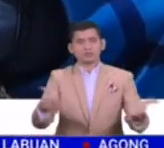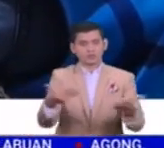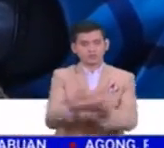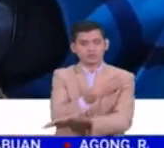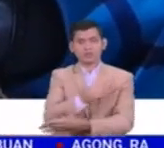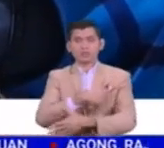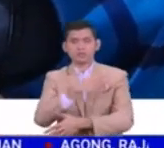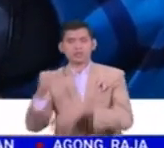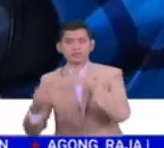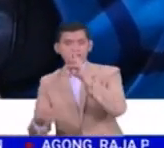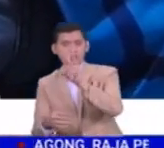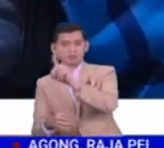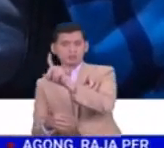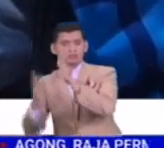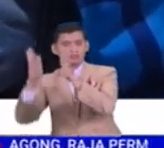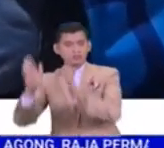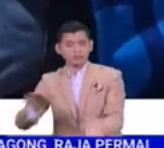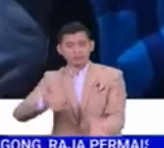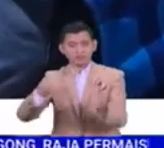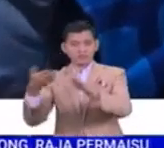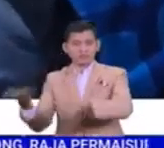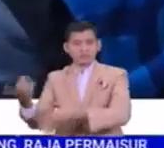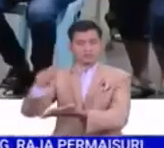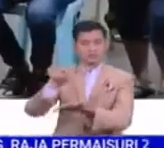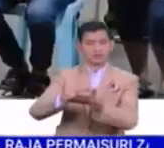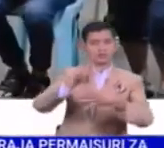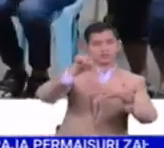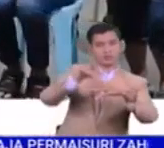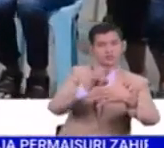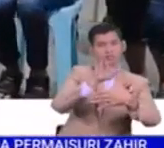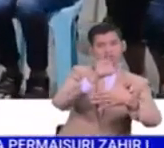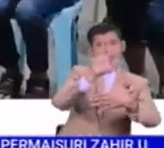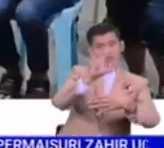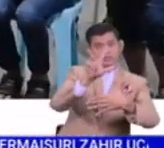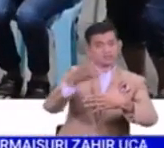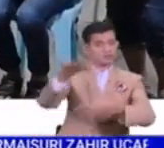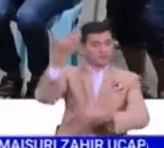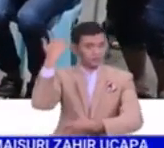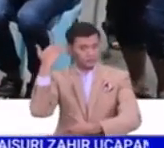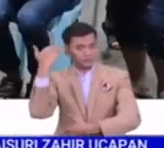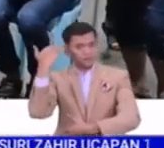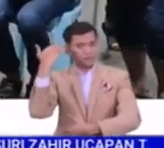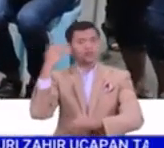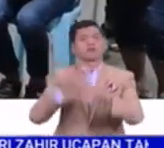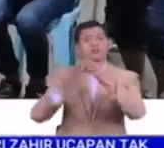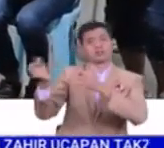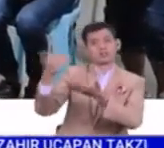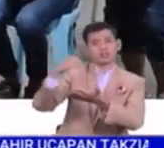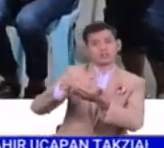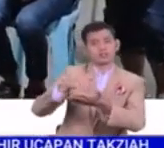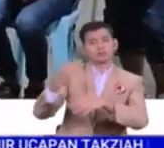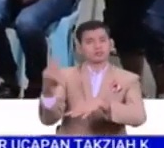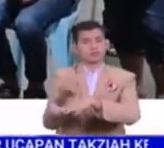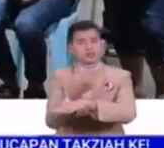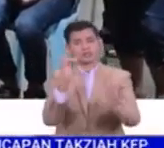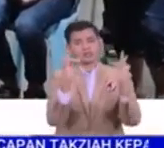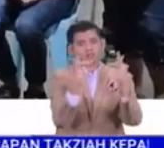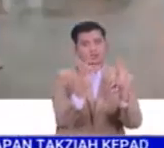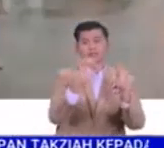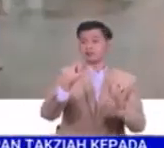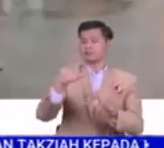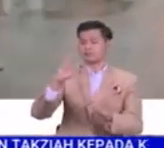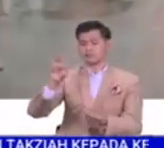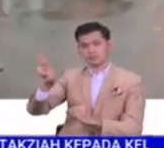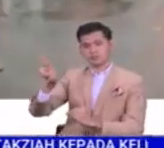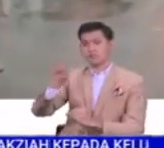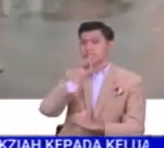dan 61 kes kematian dilaporkan pada Mac yang lepas. Jelasnya lagi, kadar penggunaan katil bukan unit rawatan